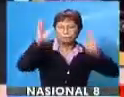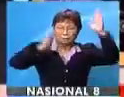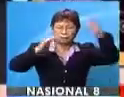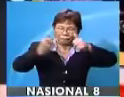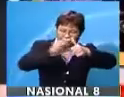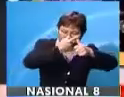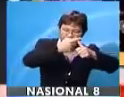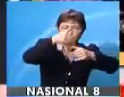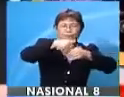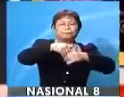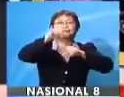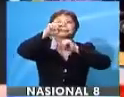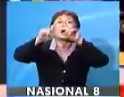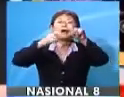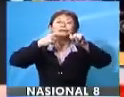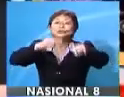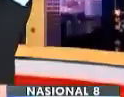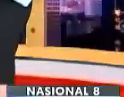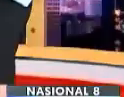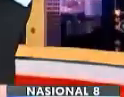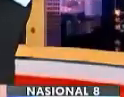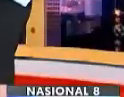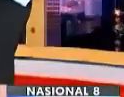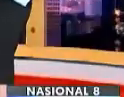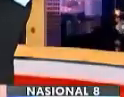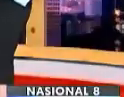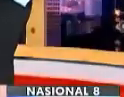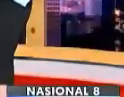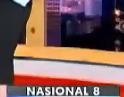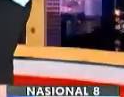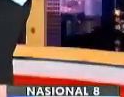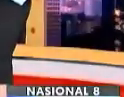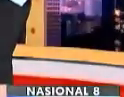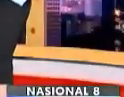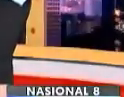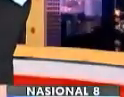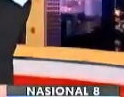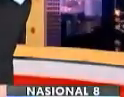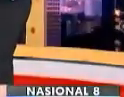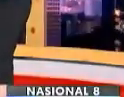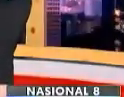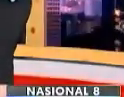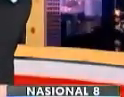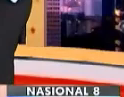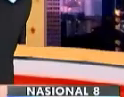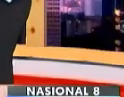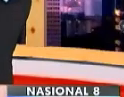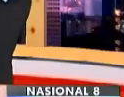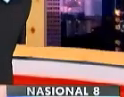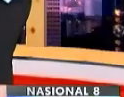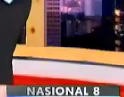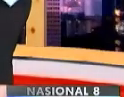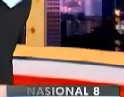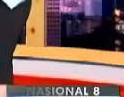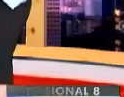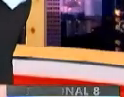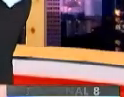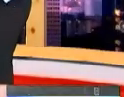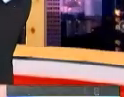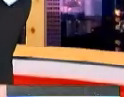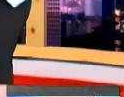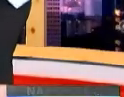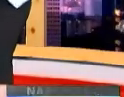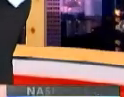Sementara itu, dalam sesi soal jawab pagi tadi, Timbalan Menteri Dalam Negeri Masir Kujat menjelaskan permit kerja warga asing dalam